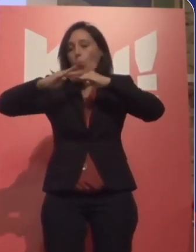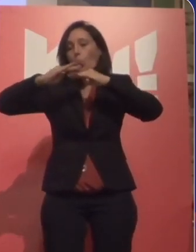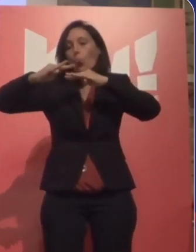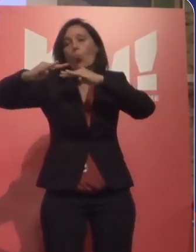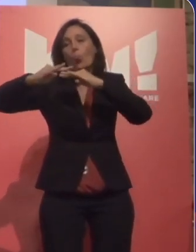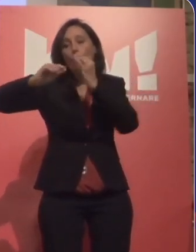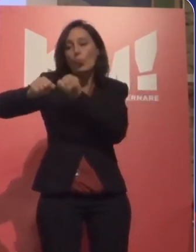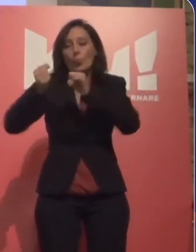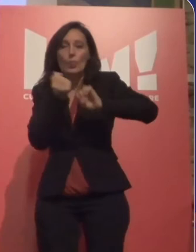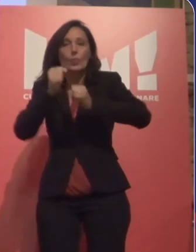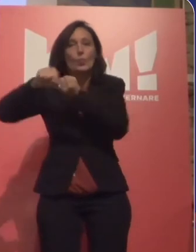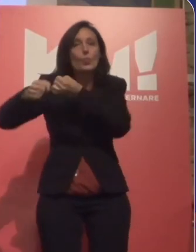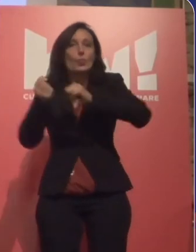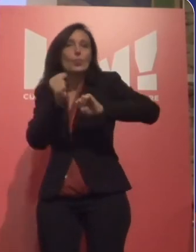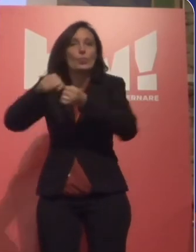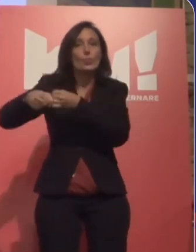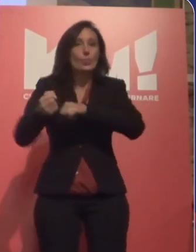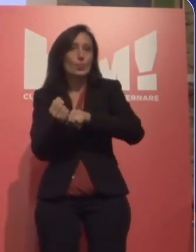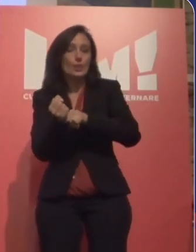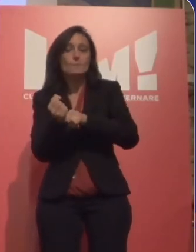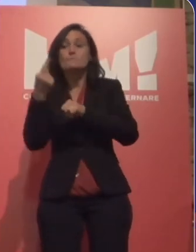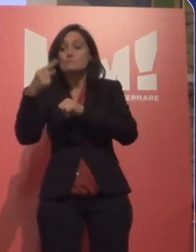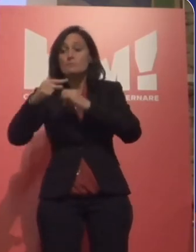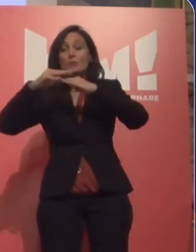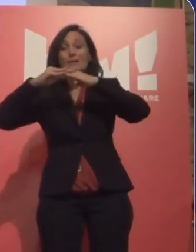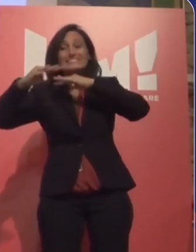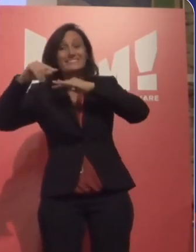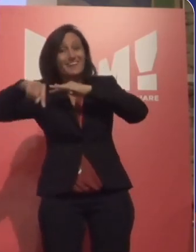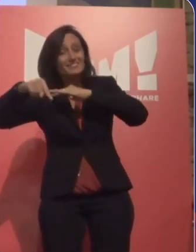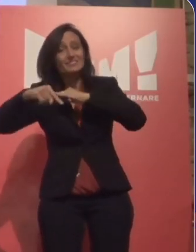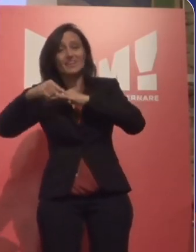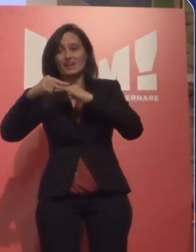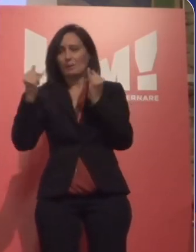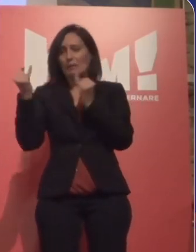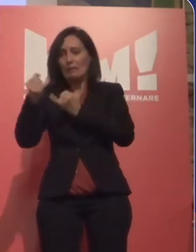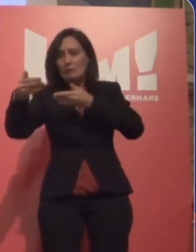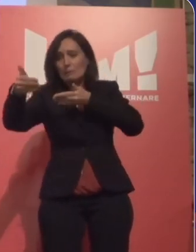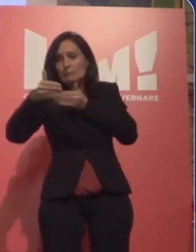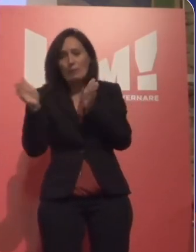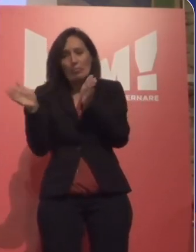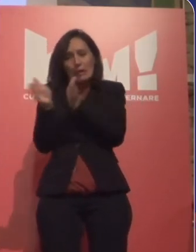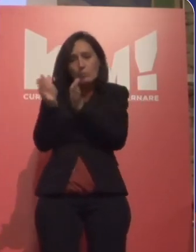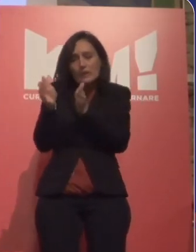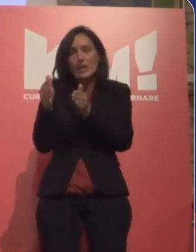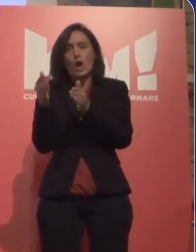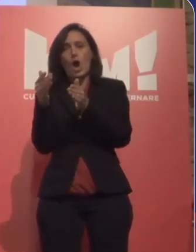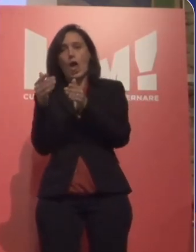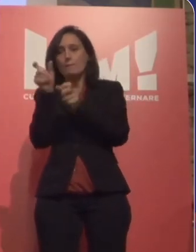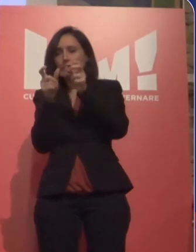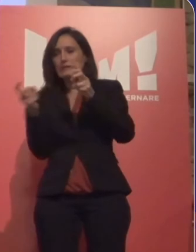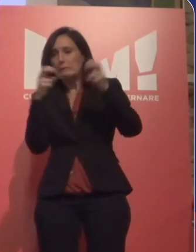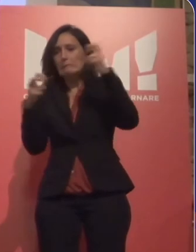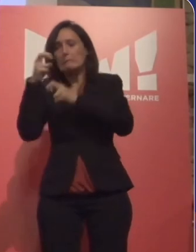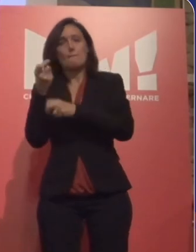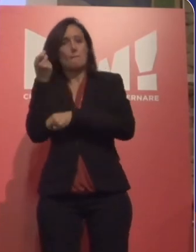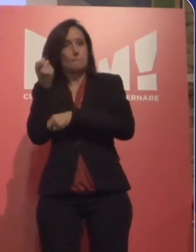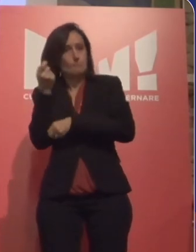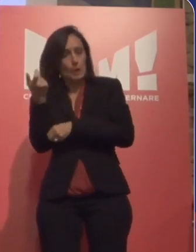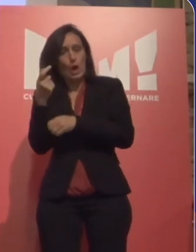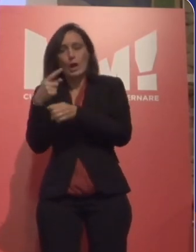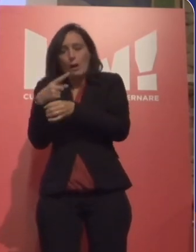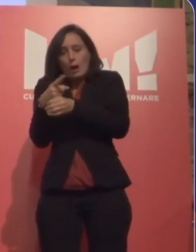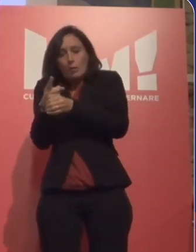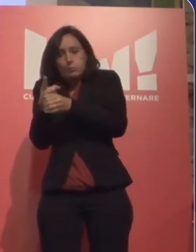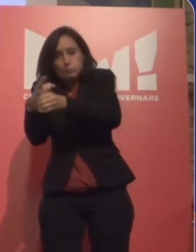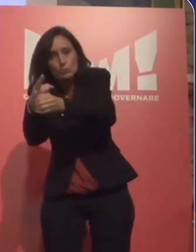esplicitamente incapiente senza bussola per alcuni e non per gli altri che butta i migranti